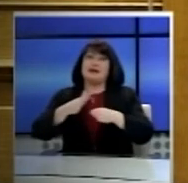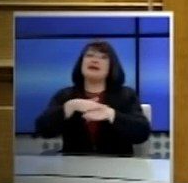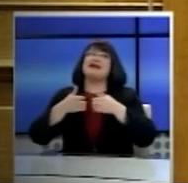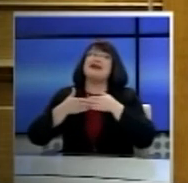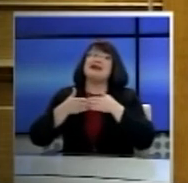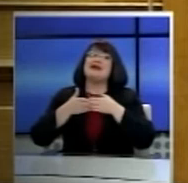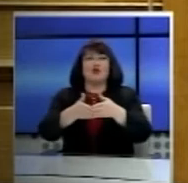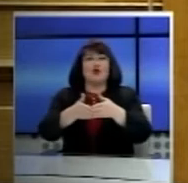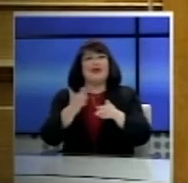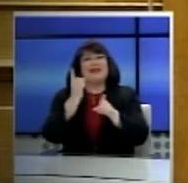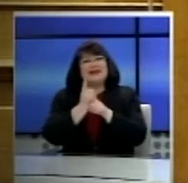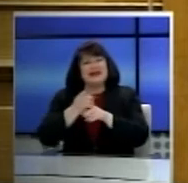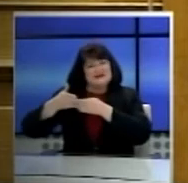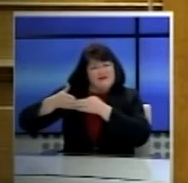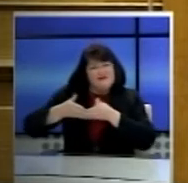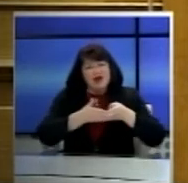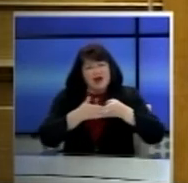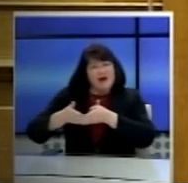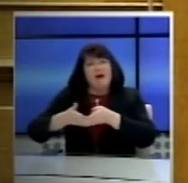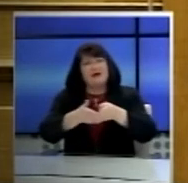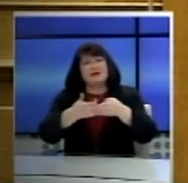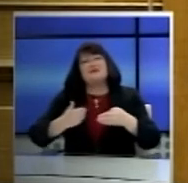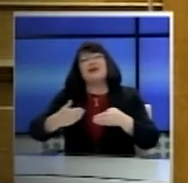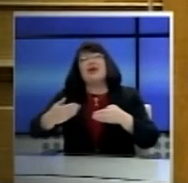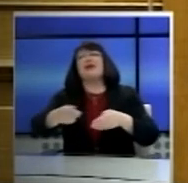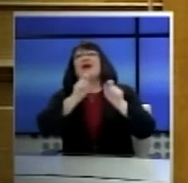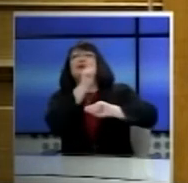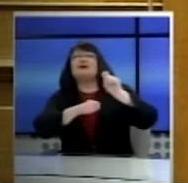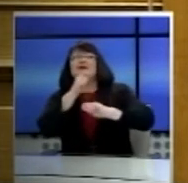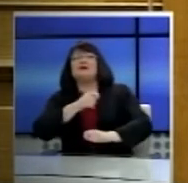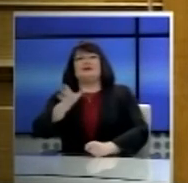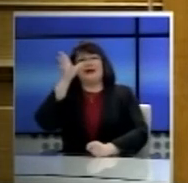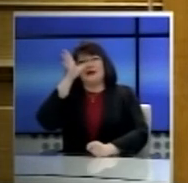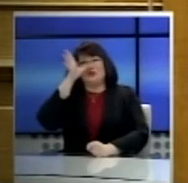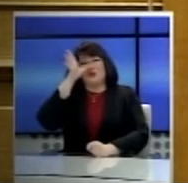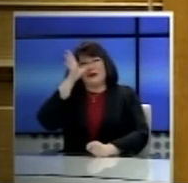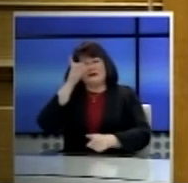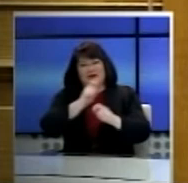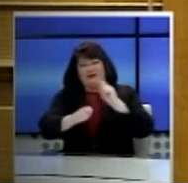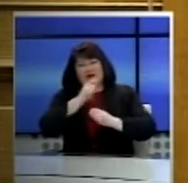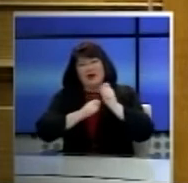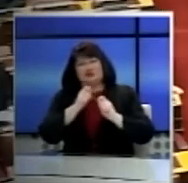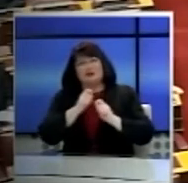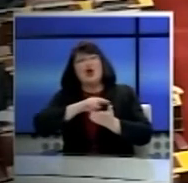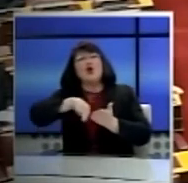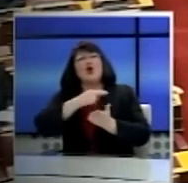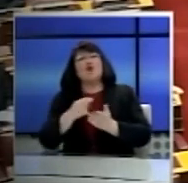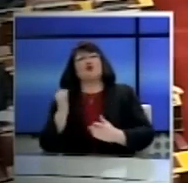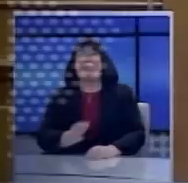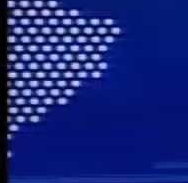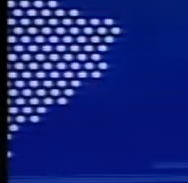πιστοποιητικού. Είπε ακόμη ότι πρέπει να αυξηθούν οι πιέσεις στη Pfizer, ώστε να είναι συνεπείς στα χρονοδιαγράμματα παράδοσης των εμβολίων.